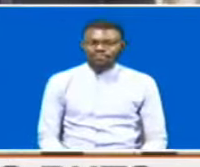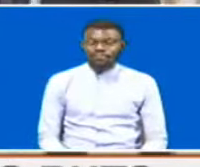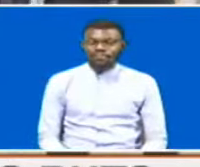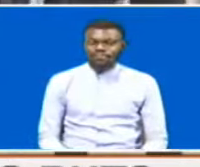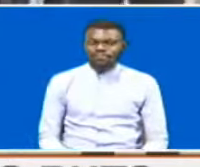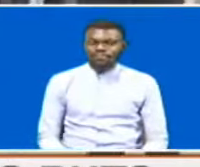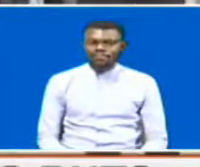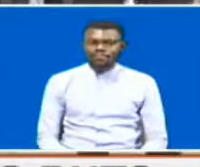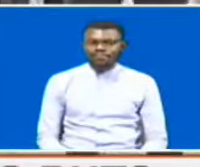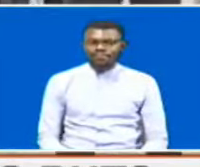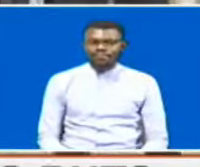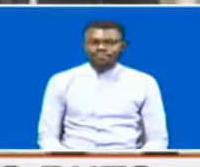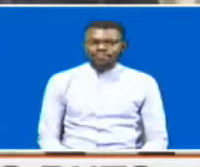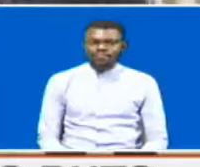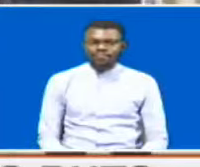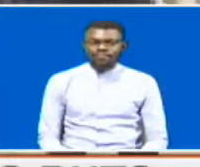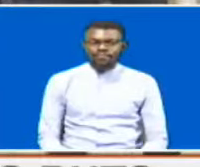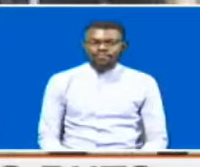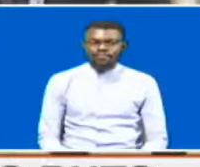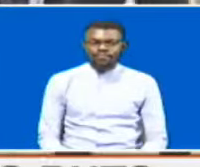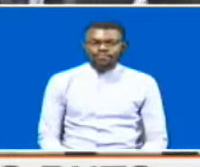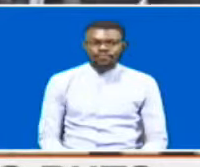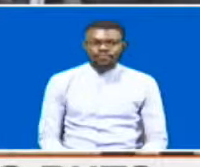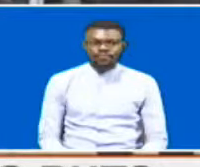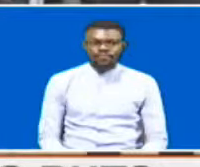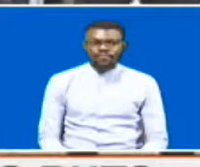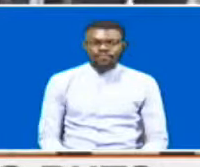Bram Albuire, KTN News,